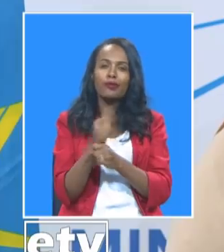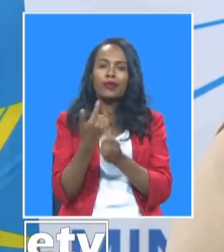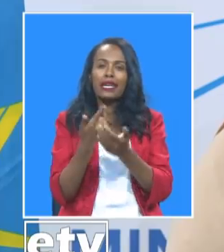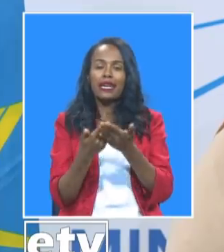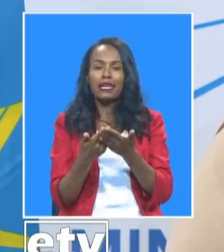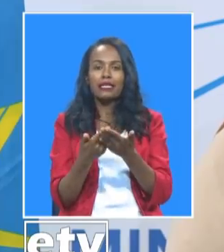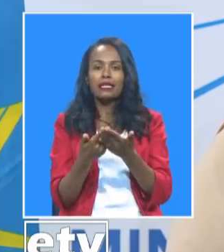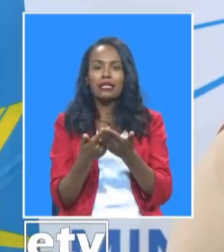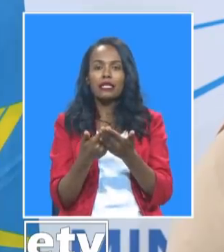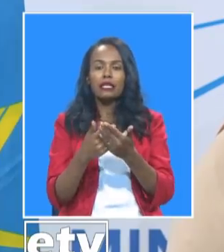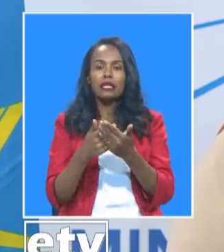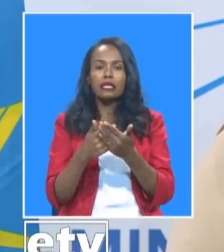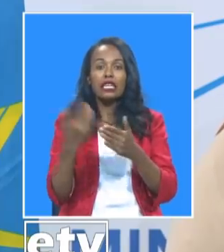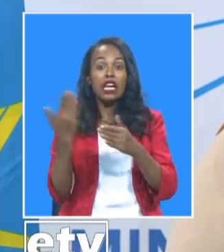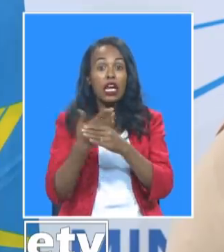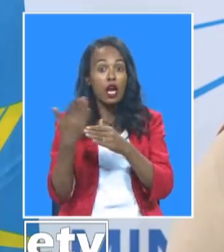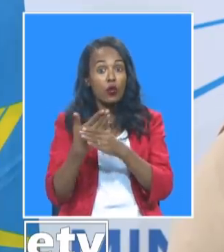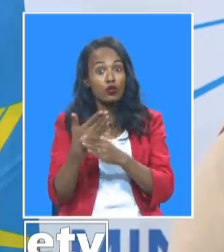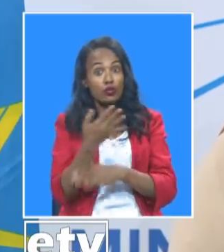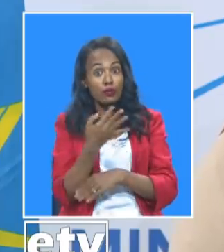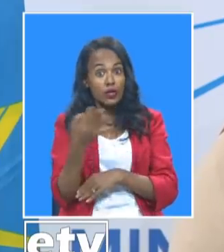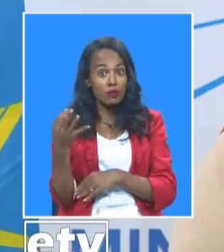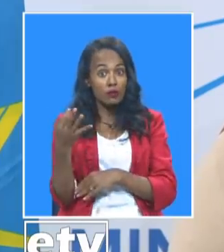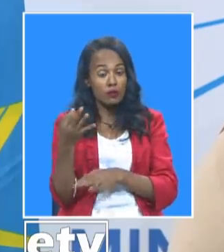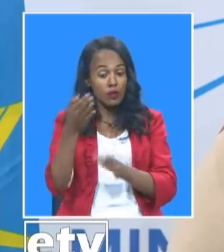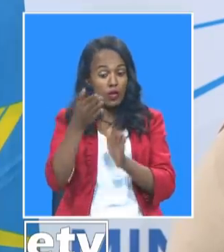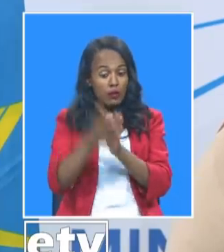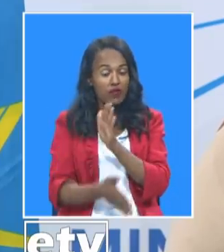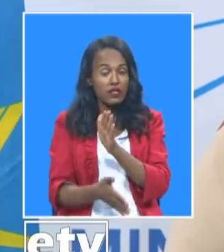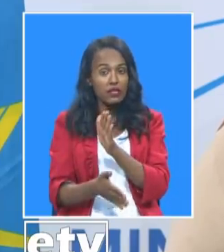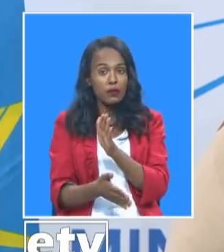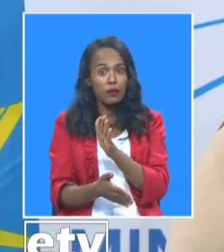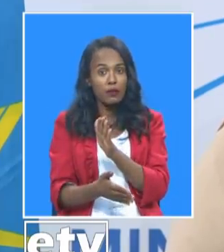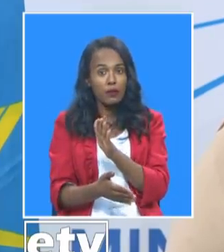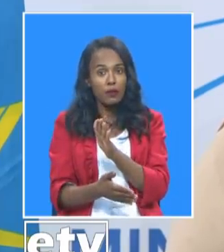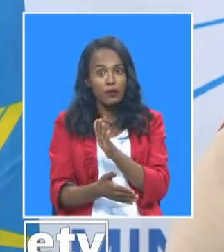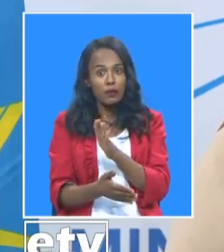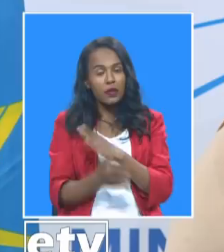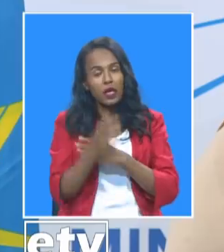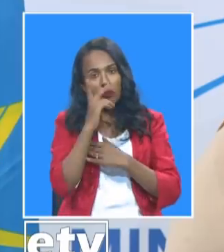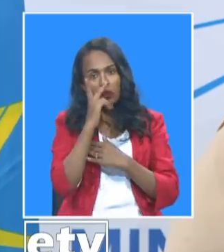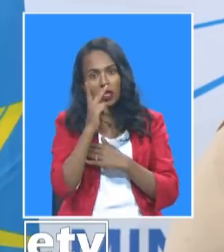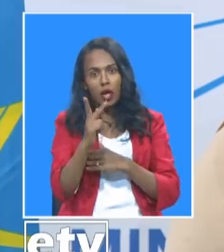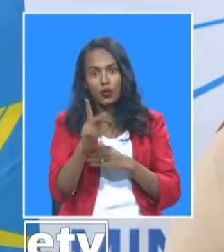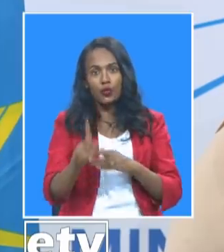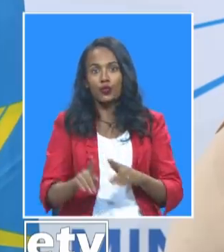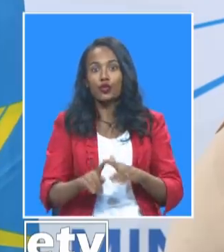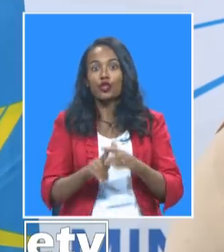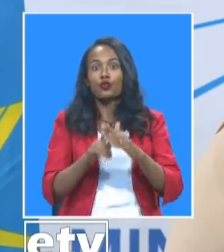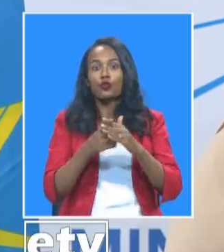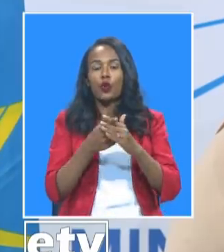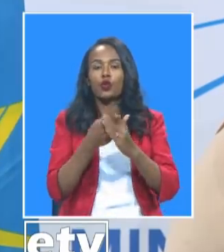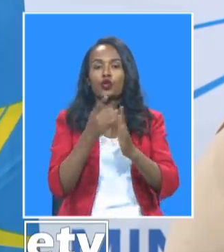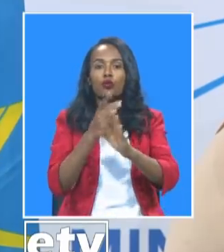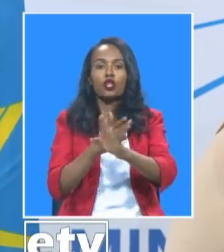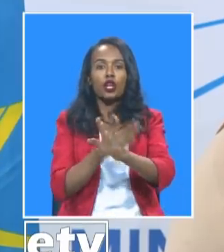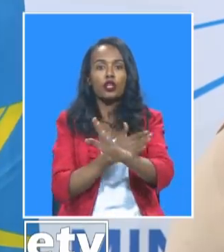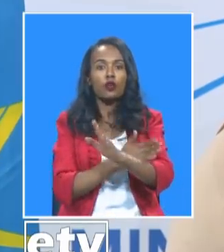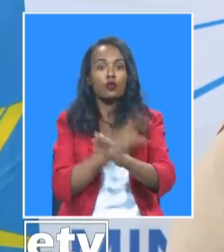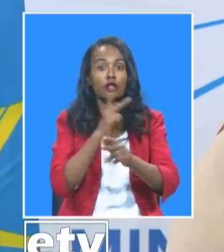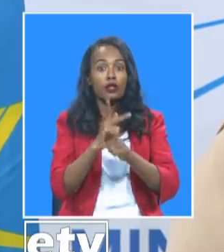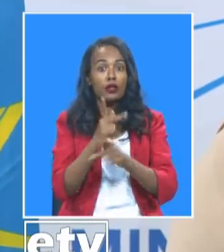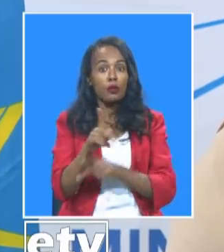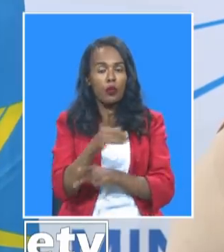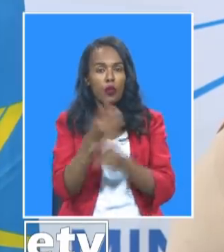እነዚህን ክልከላዎች በደንብ በጥብቅ ከመፈጸም አንጻር የሚታዩት ጅምሮችና መሻሻሎች እንደተጠበቁ